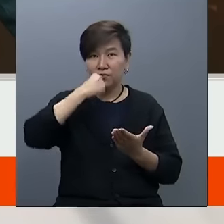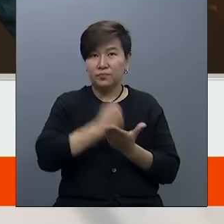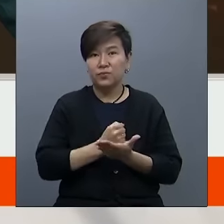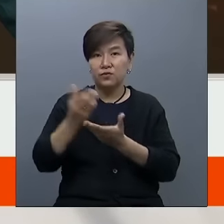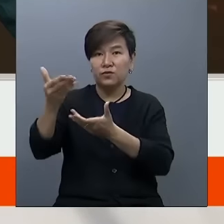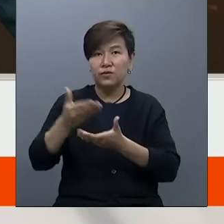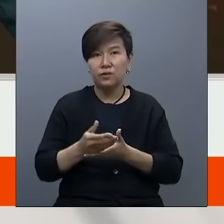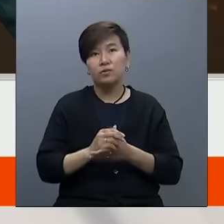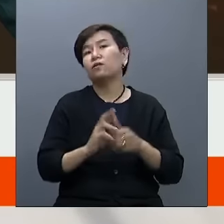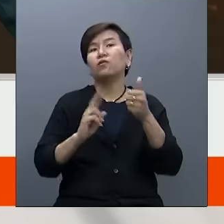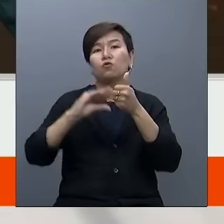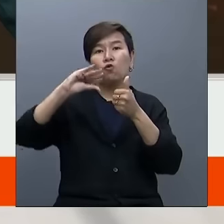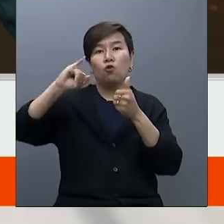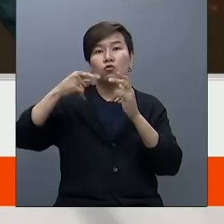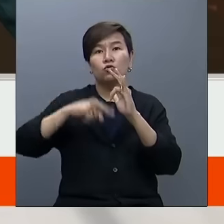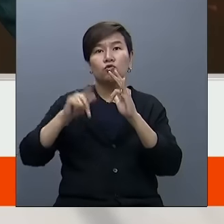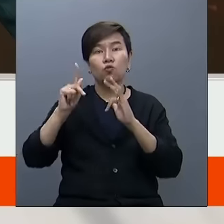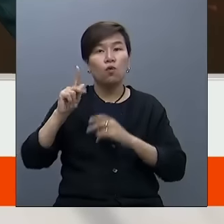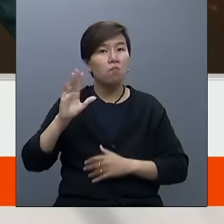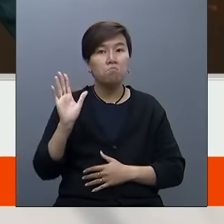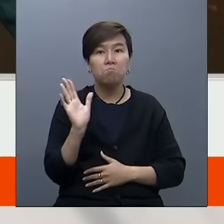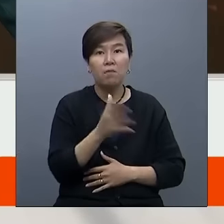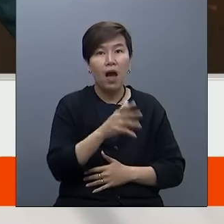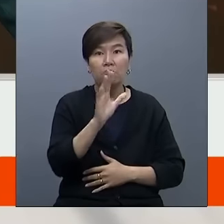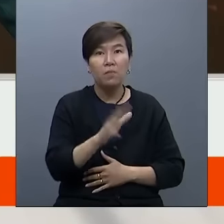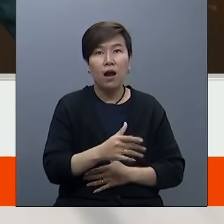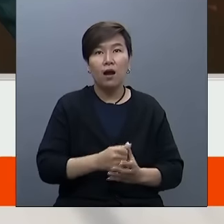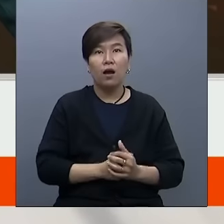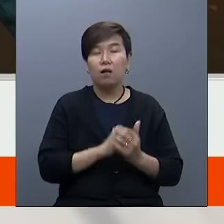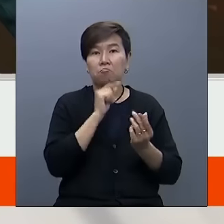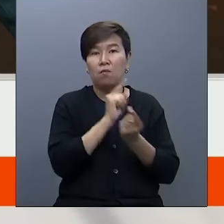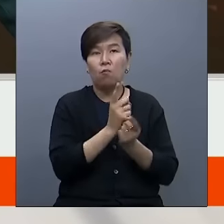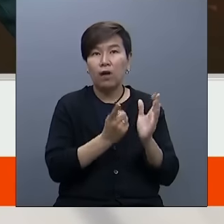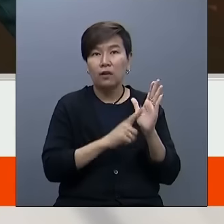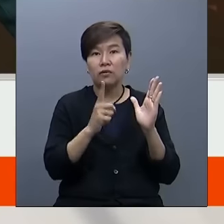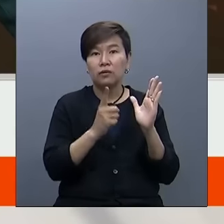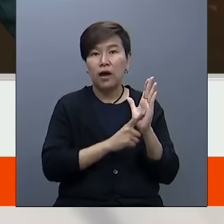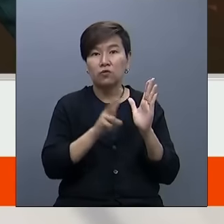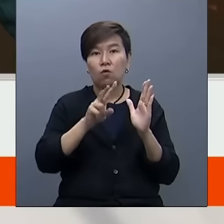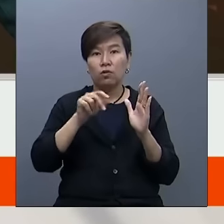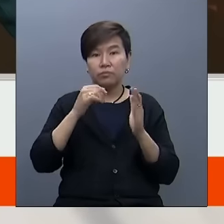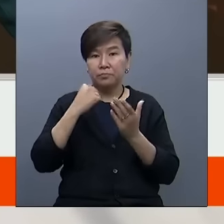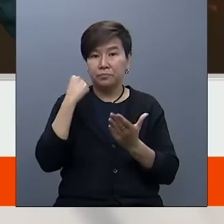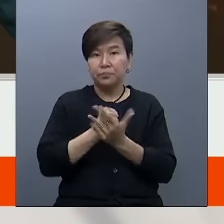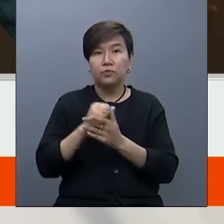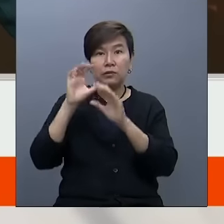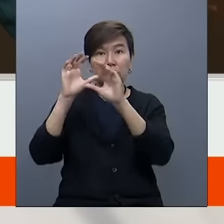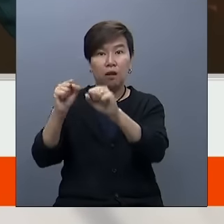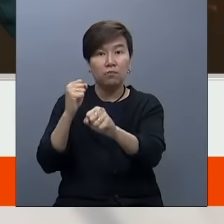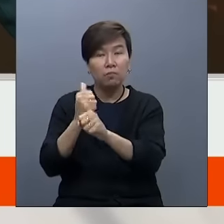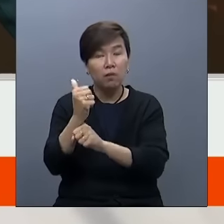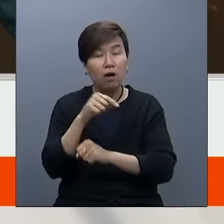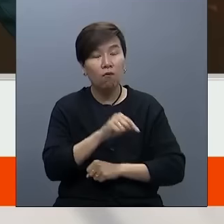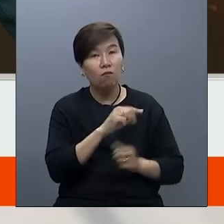เข้าพบกับเจ้าพนักงานสอบสวนในกรณีที่ถูกออกหมายเรียกไม่เข้าพบ2ครั้งออกหมายจับได้อันนั้นจะเป็นไปตามหลักเกณฑ์เงื่อนไ